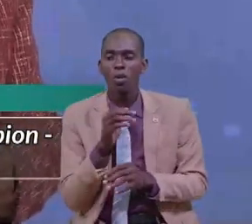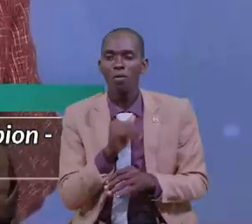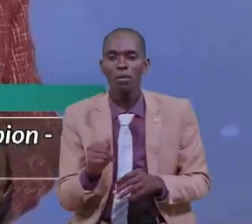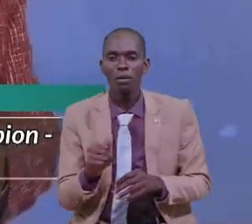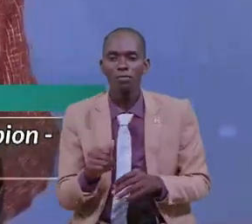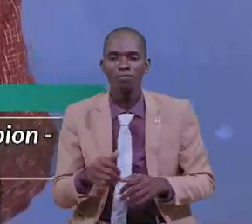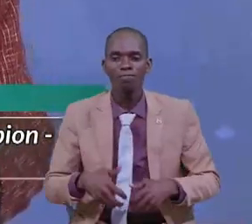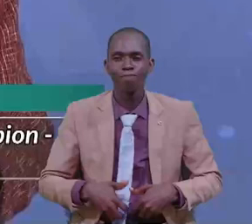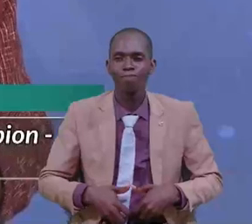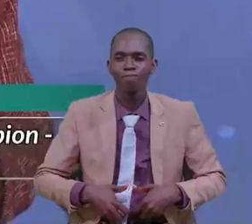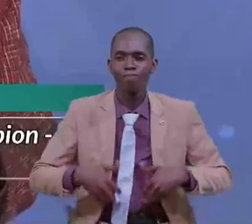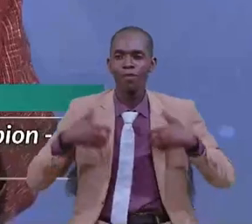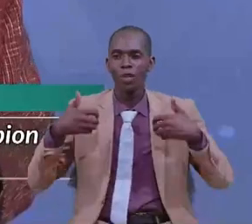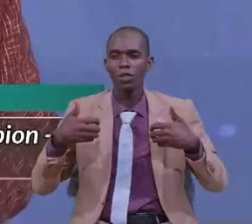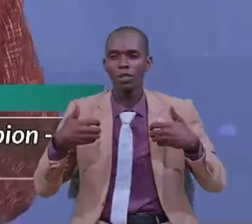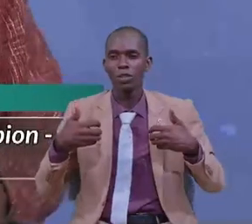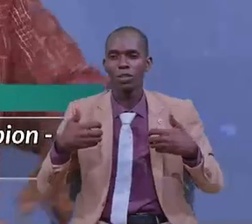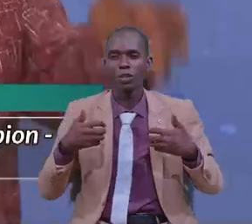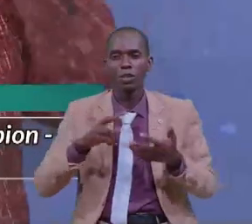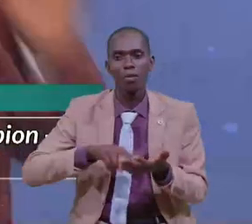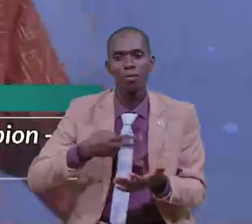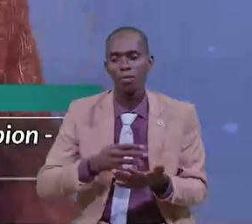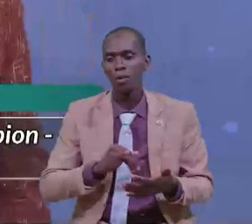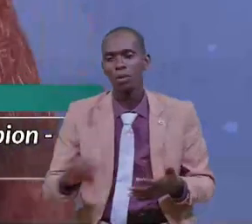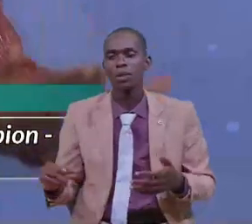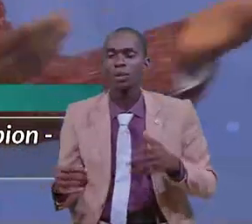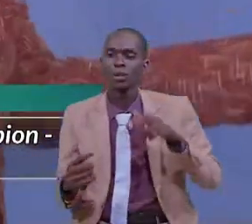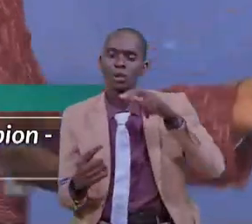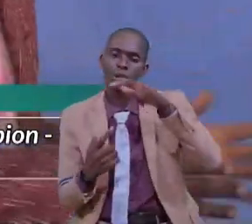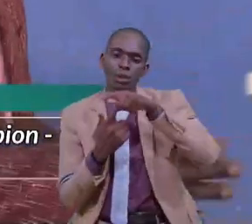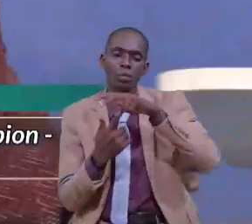champion furieux, défaillant.